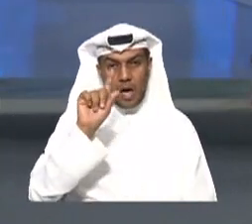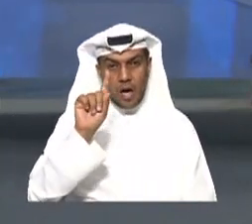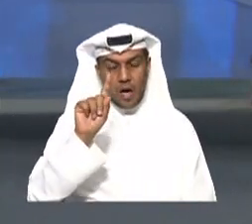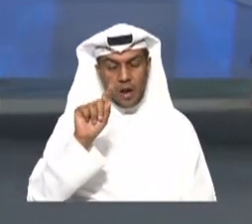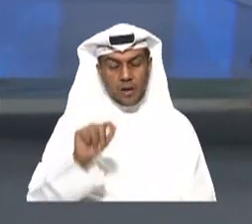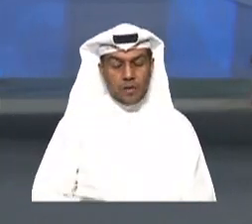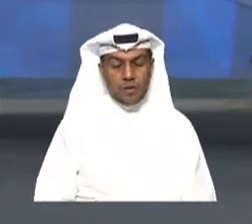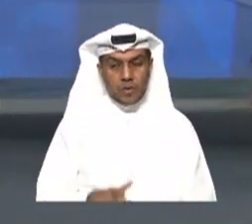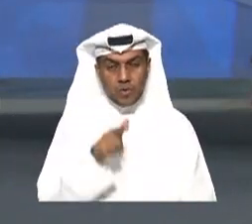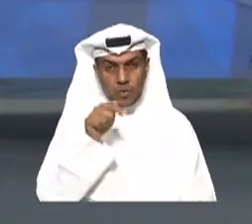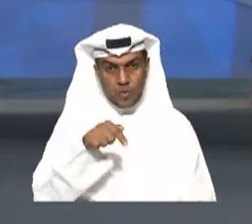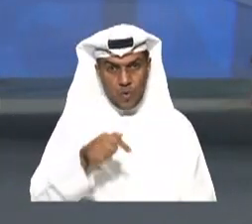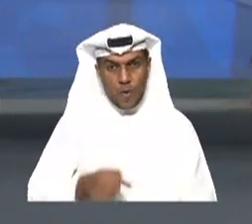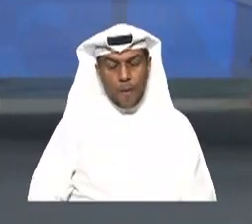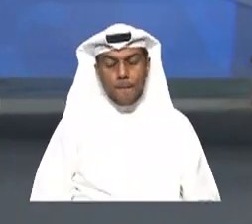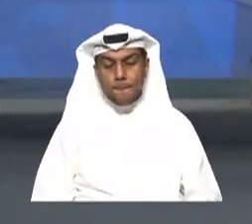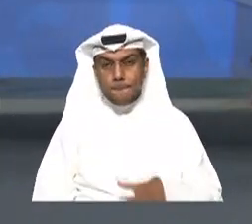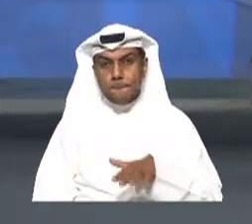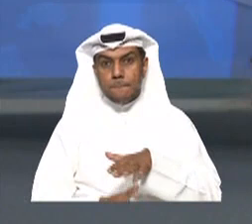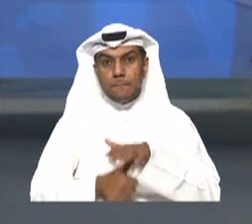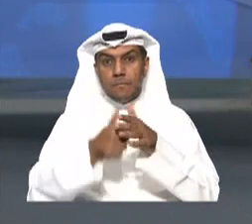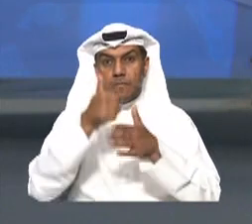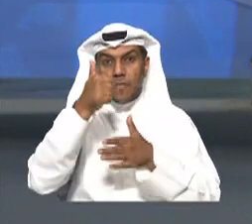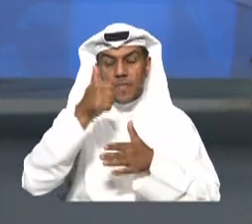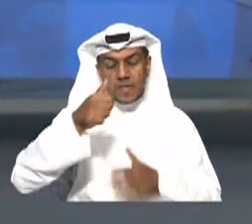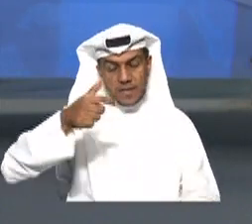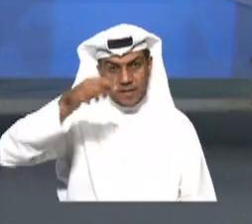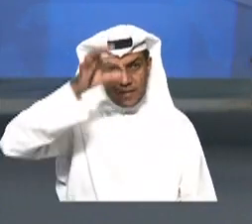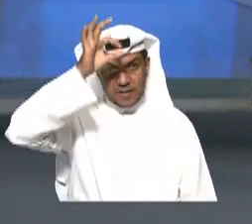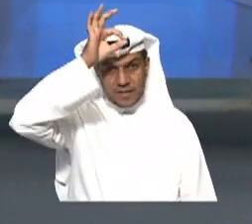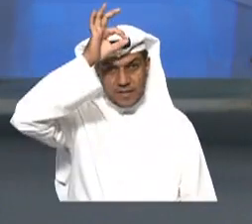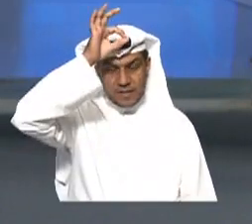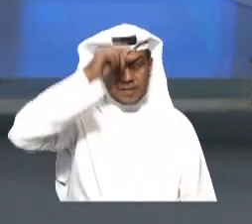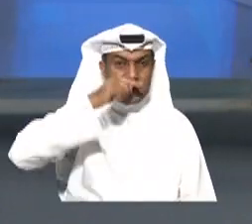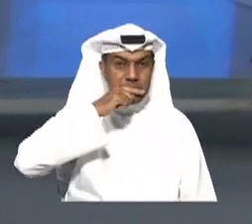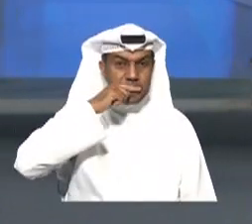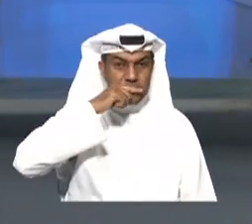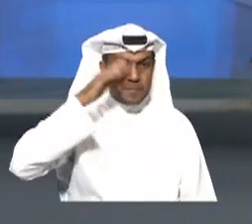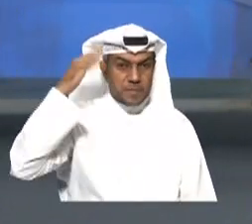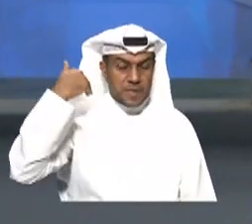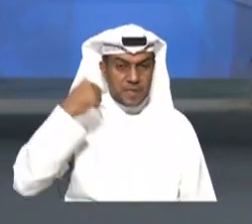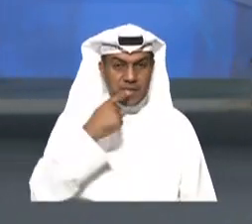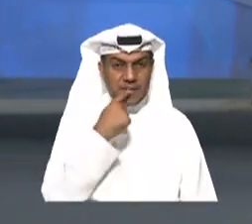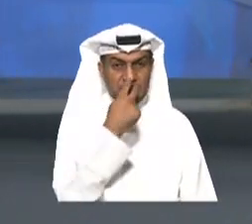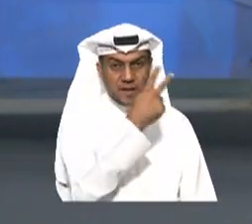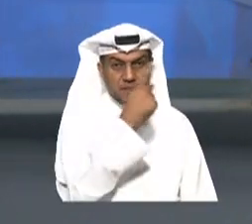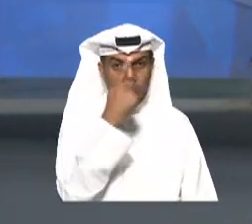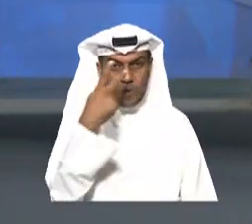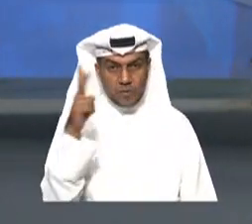الشرطة النسائية الدفعة 12 ضباط اختصاص للعام